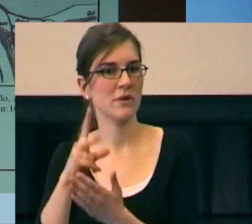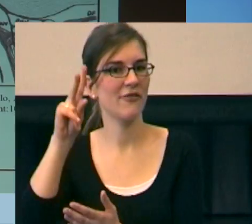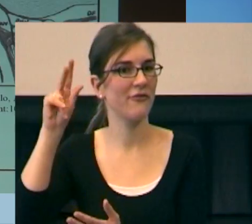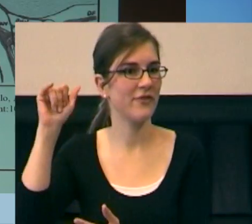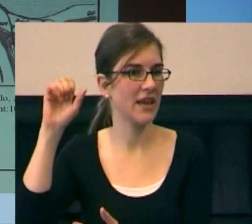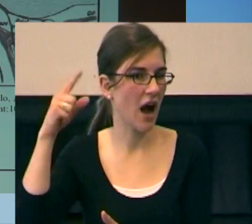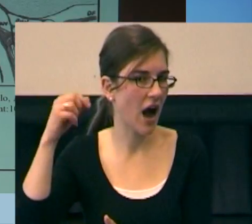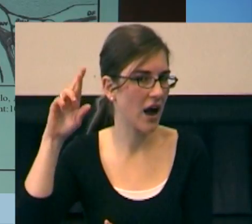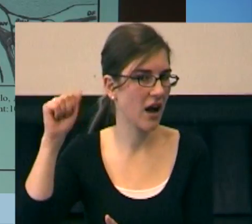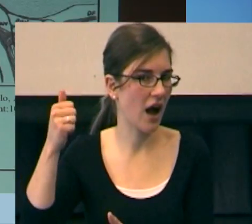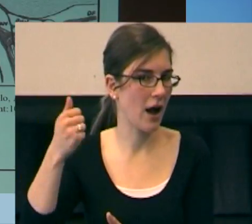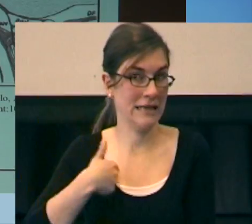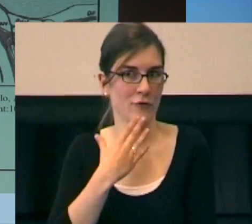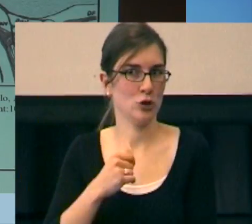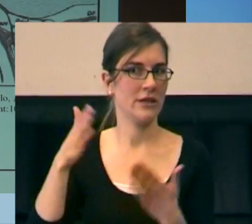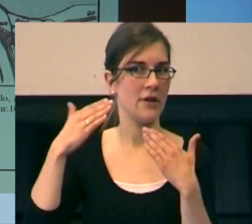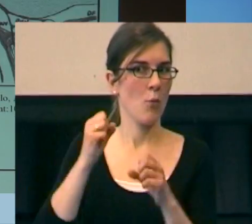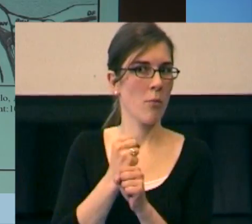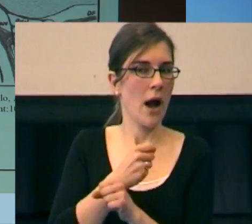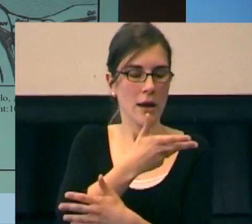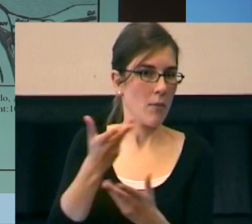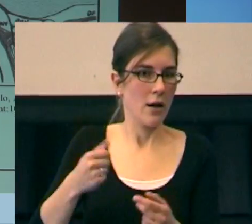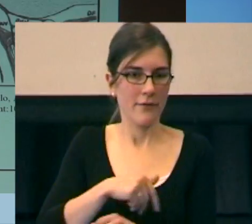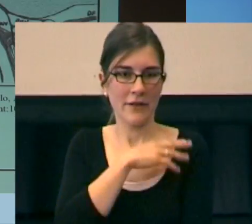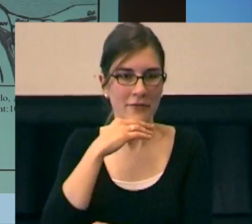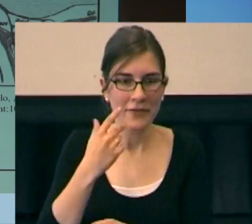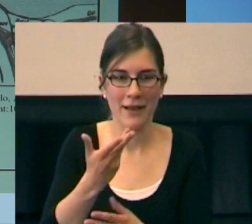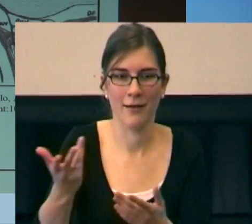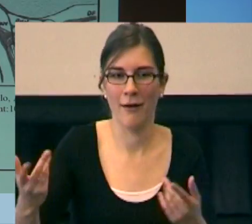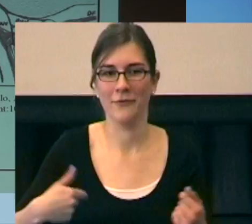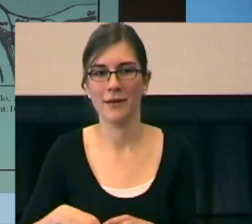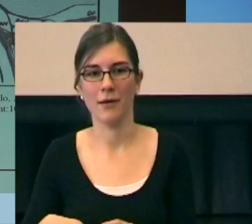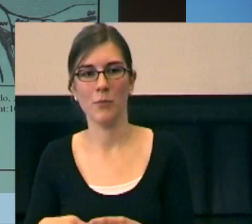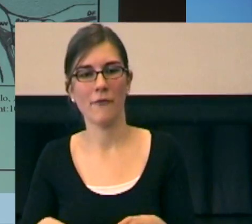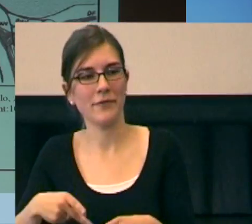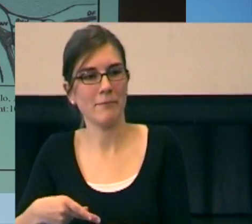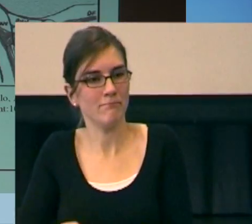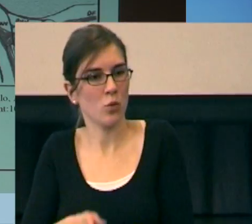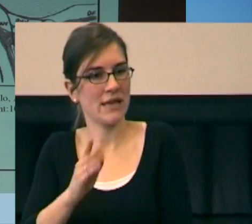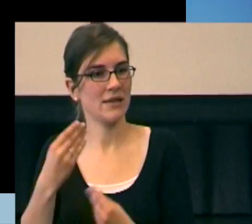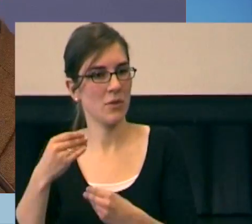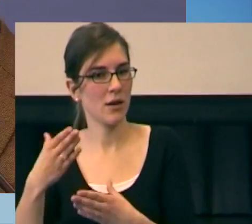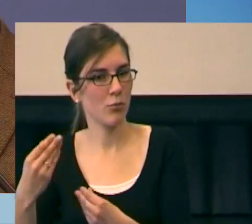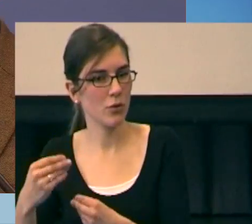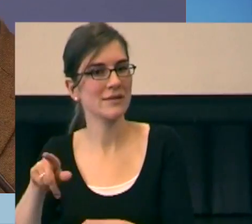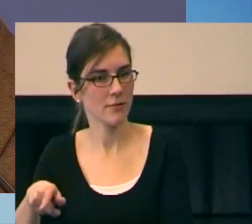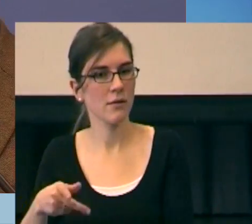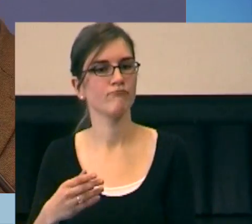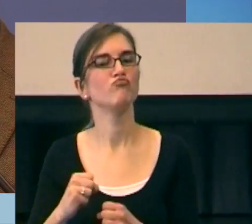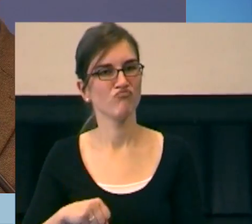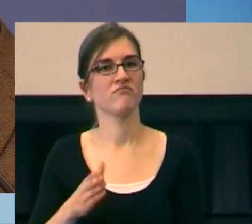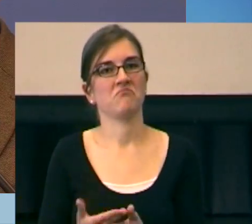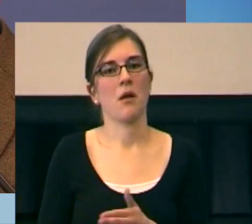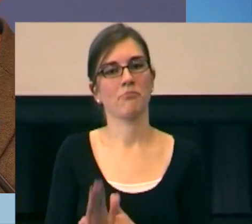ich mache jetzt hier keine Werbung, Levitra, damit habe ich glaube ich alle genannt, wenn Sie das einnehmen, dass dann die Gliedsteife ausreichend stark kommt.